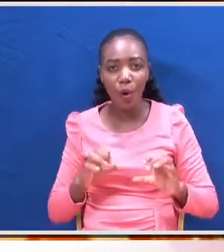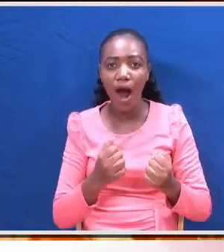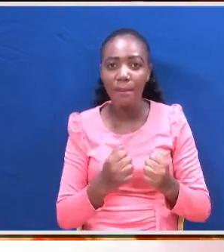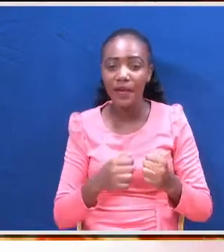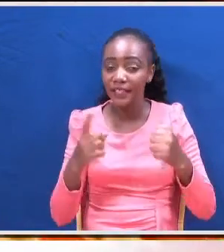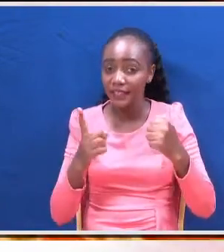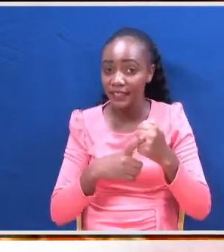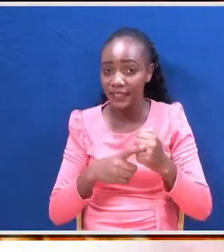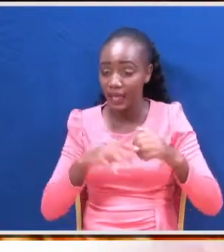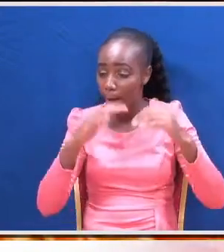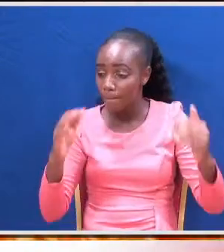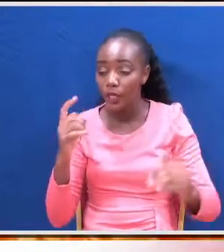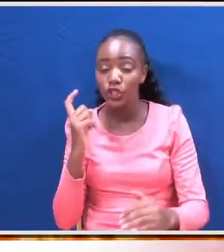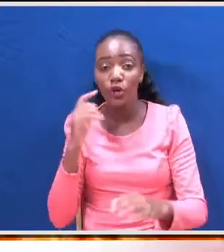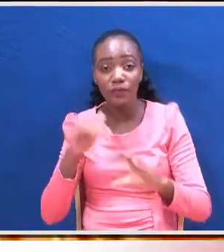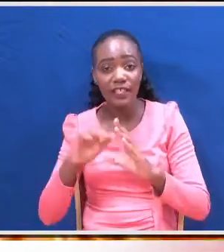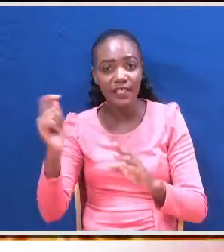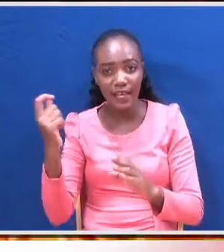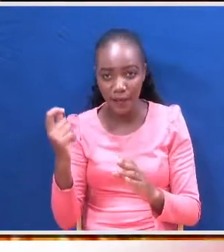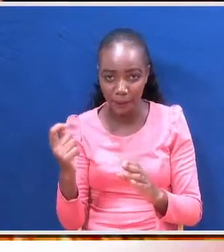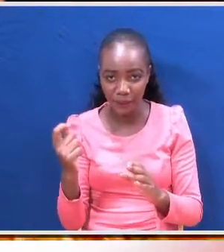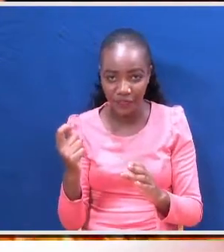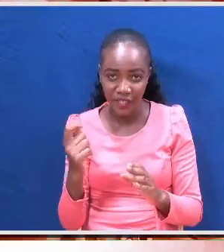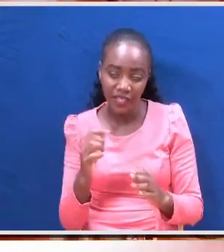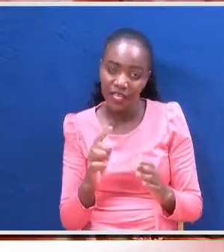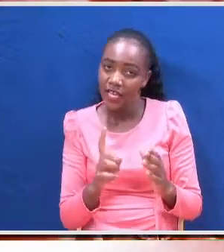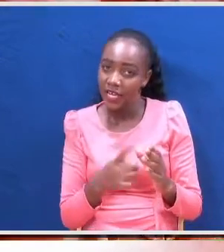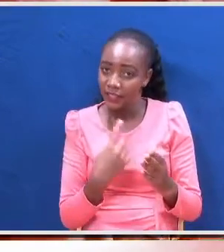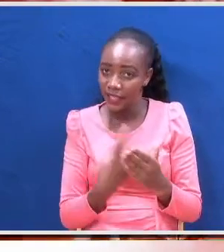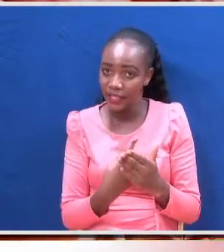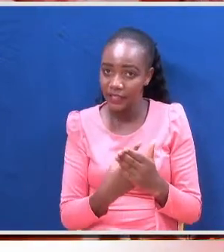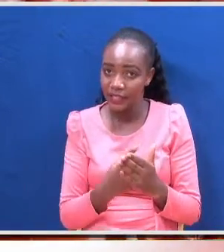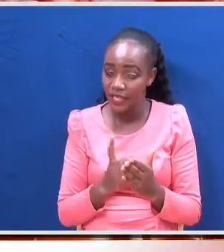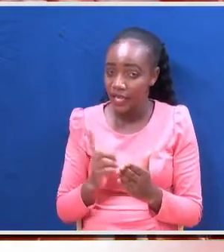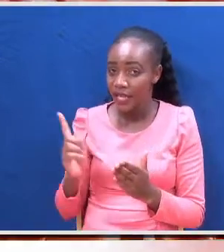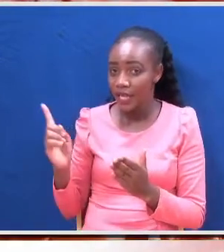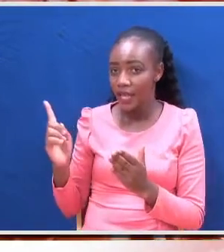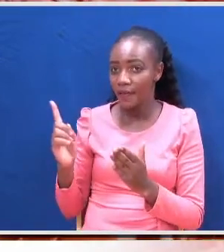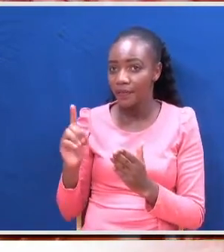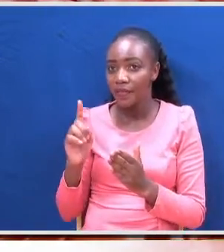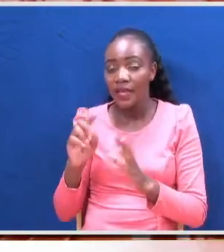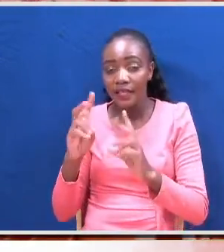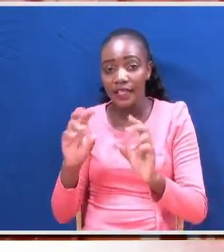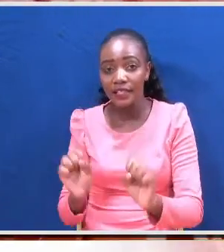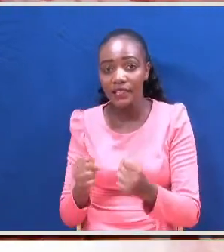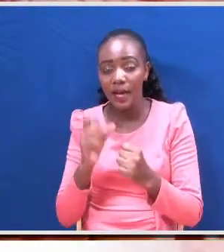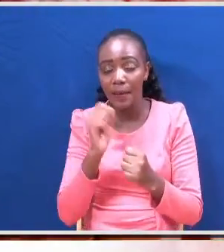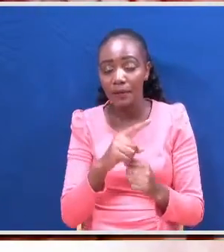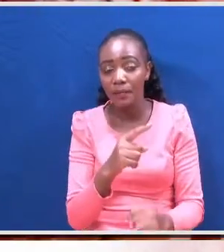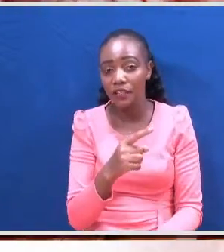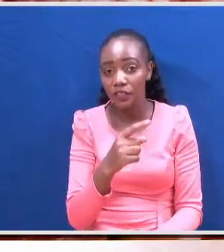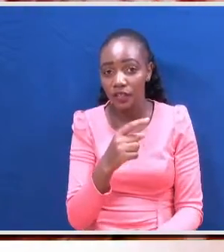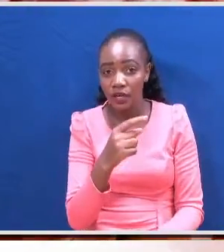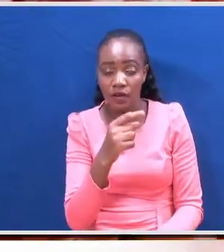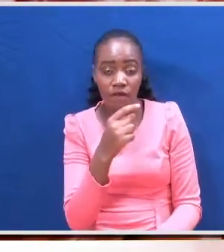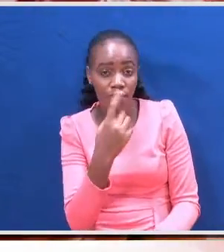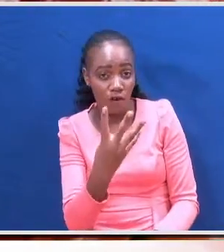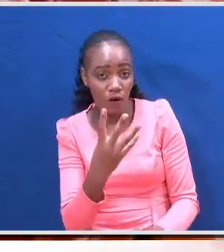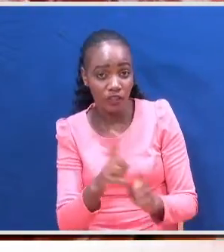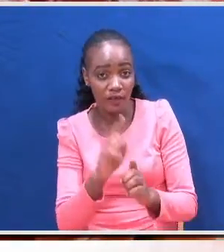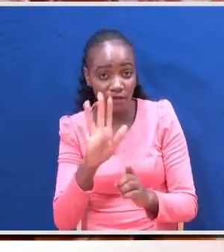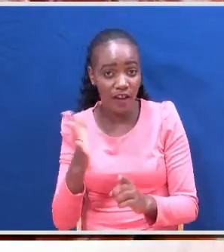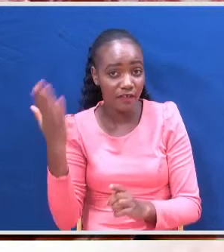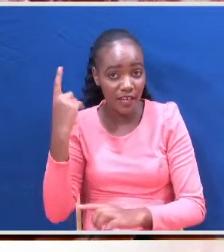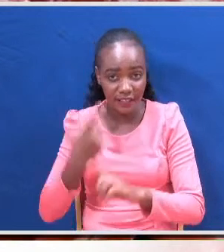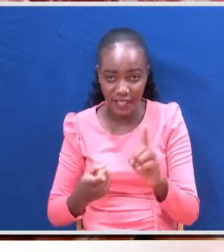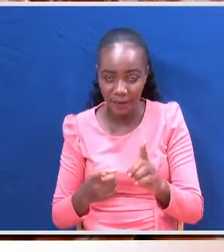nchini. Sampuli kutoka kwa nyama za nguruwe na kuku zilichukuliwa mwezi wa Aprili na Mei mwaka uliopita.